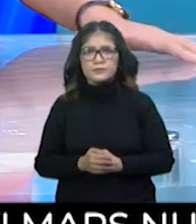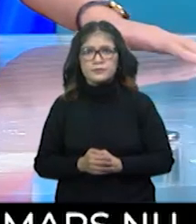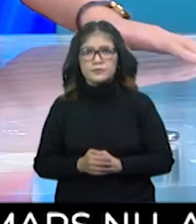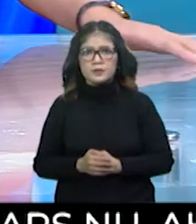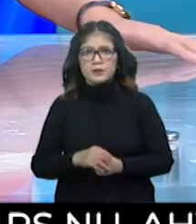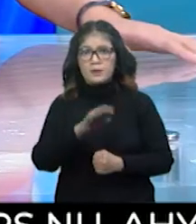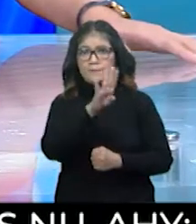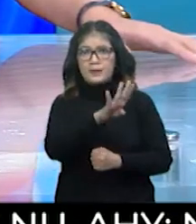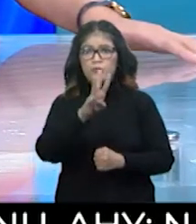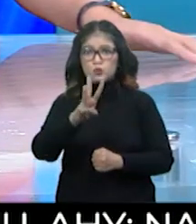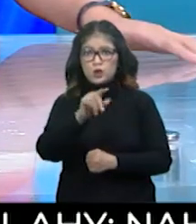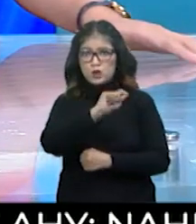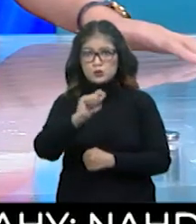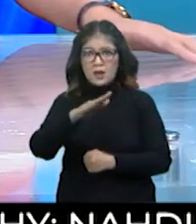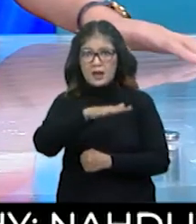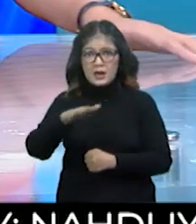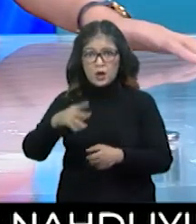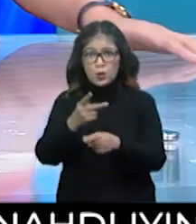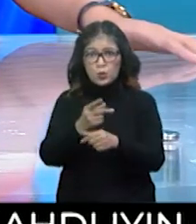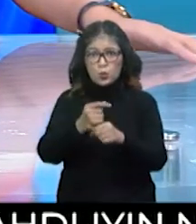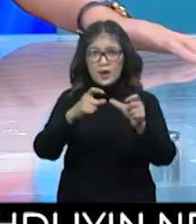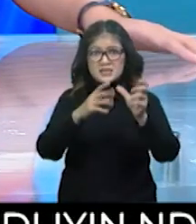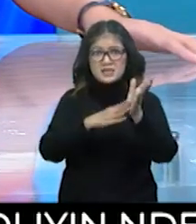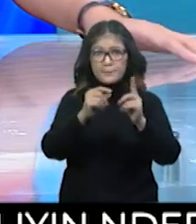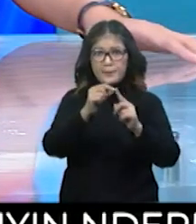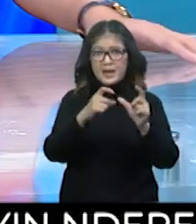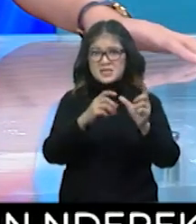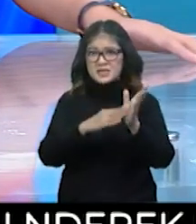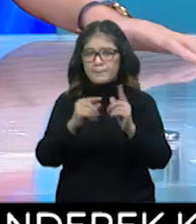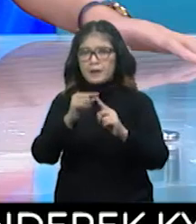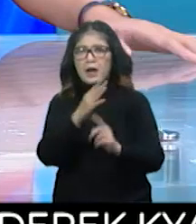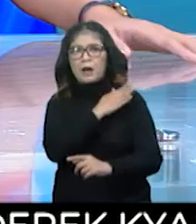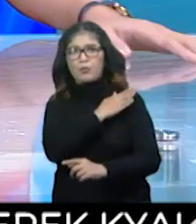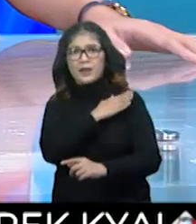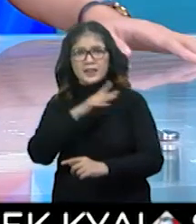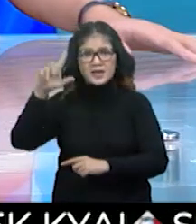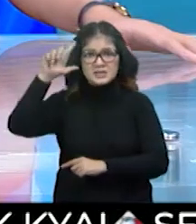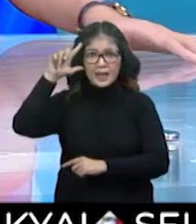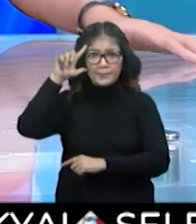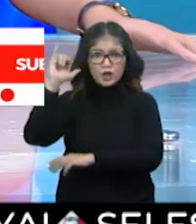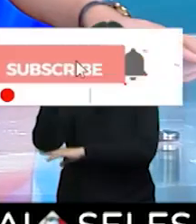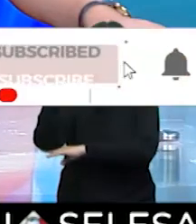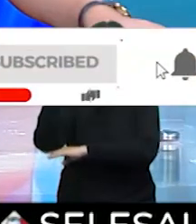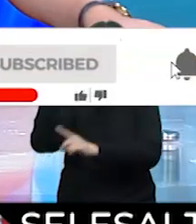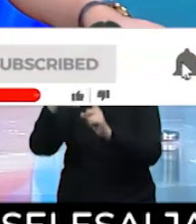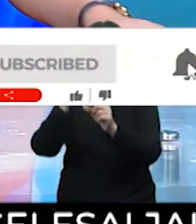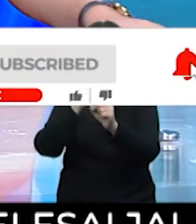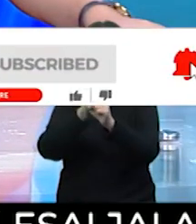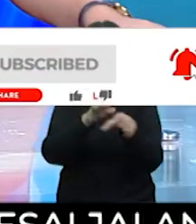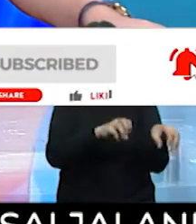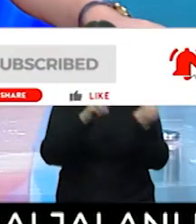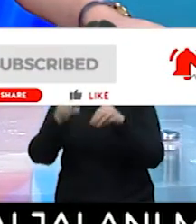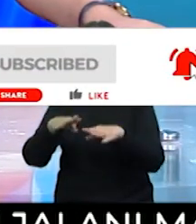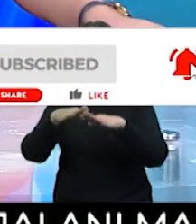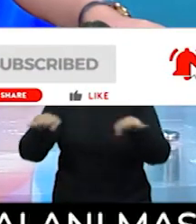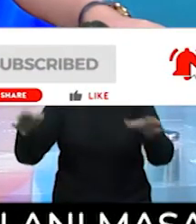Mirsa, 43 siswa dan guru SMP dan SMA di Kabupaten Sleman, Yogyakarta yang positif COVID-19 dievakuasi ke asrama